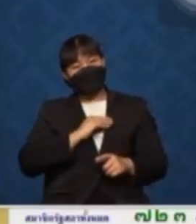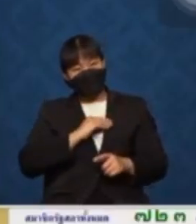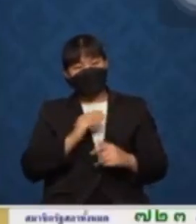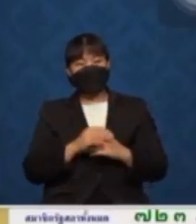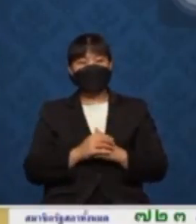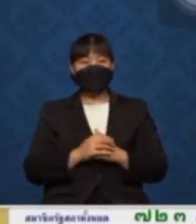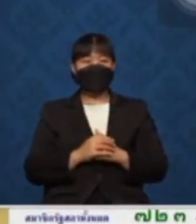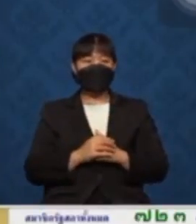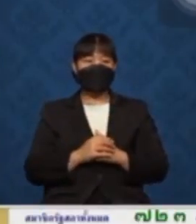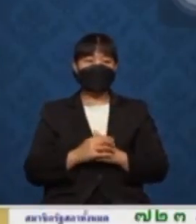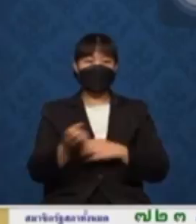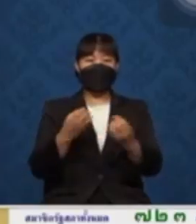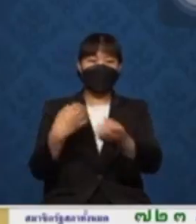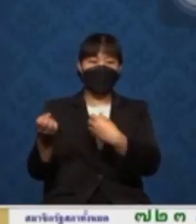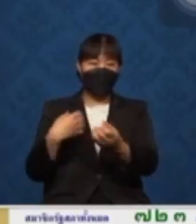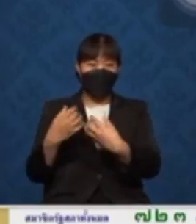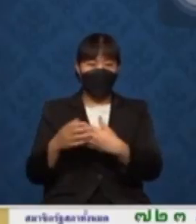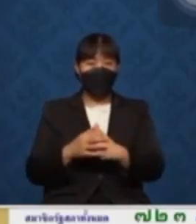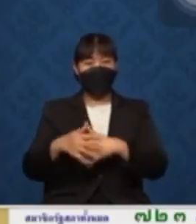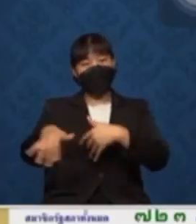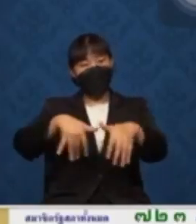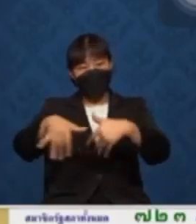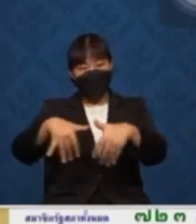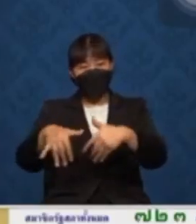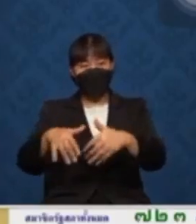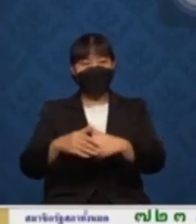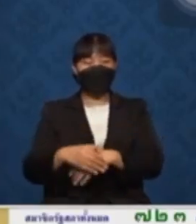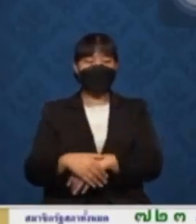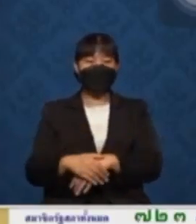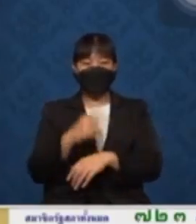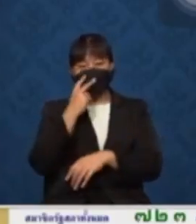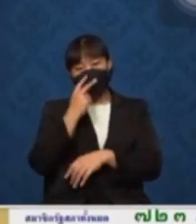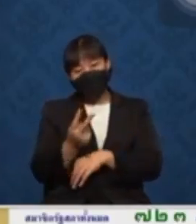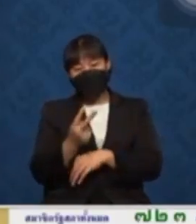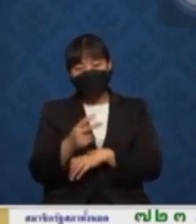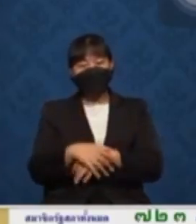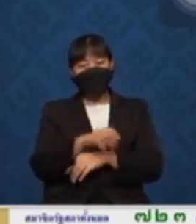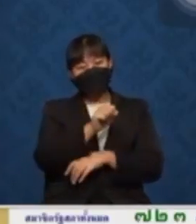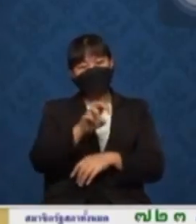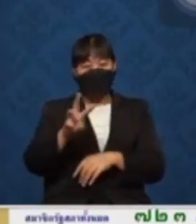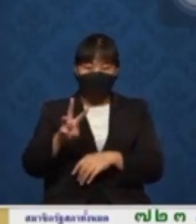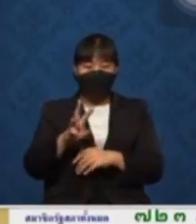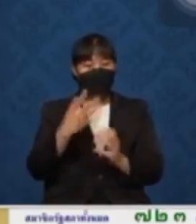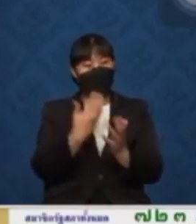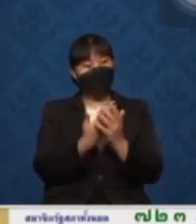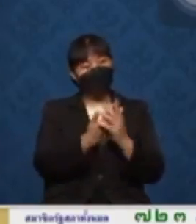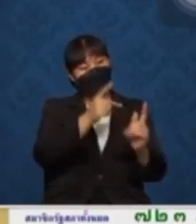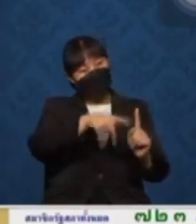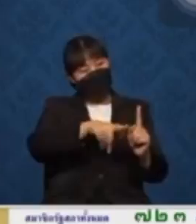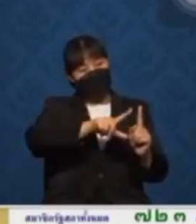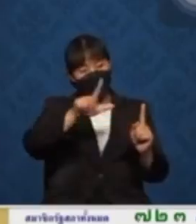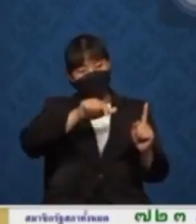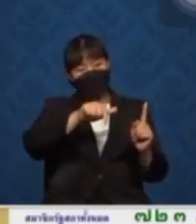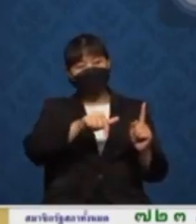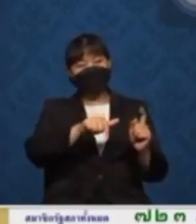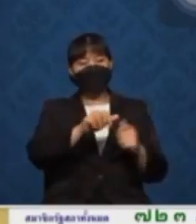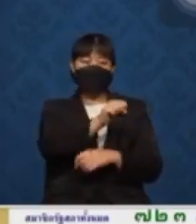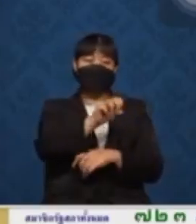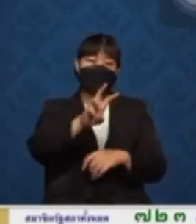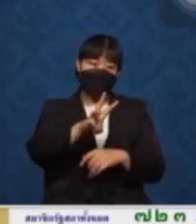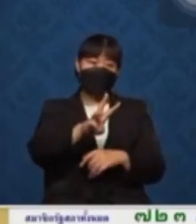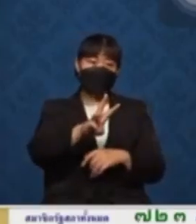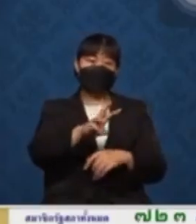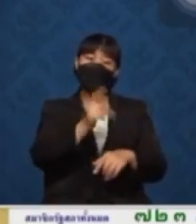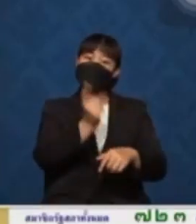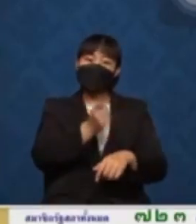ฒิสภาในวันนี้ที่พยายามจะโน้มน้าวให้ประชาชนที่ฟังอยู่ทางบ้านเห็นว่าทำไมเขาถึงต้องยอมจ่าย 1,000 ล้านบาทต่อปีเพื่อเรามีวุฒิสภานั้น